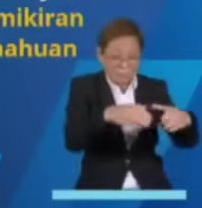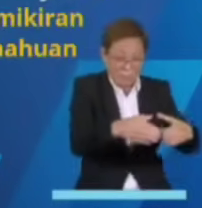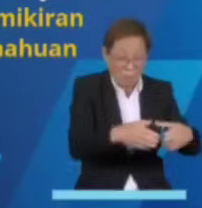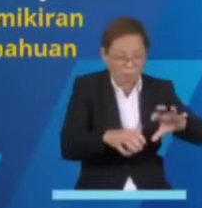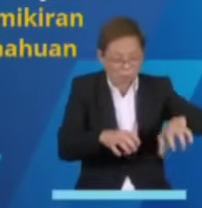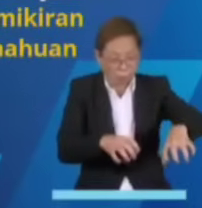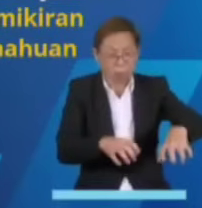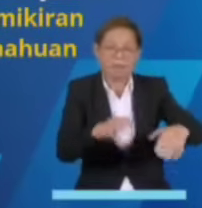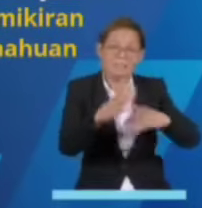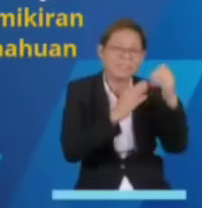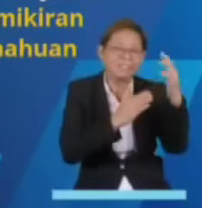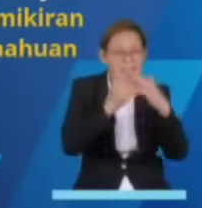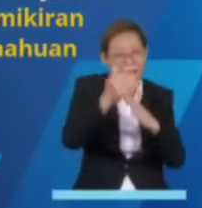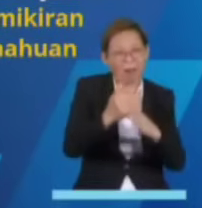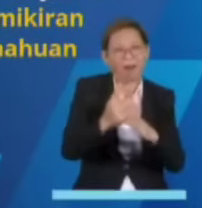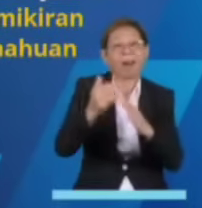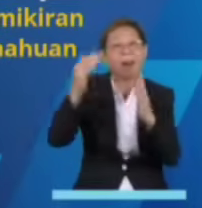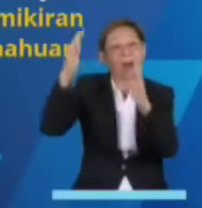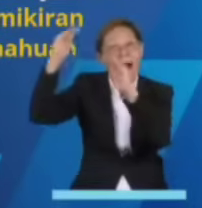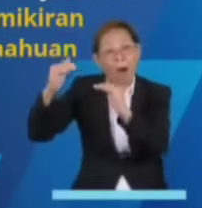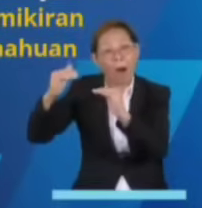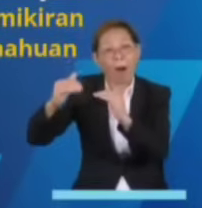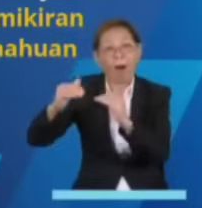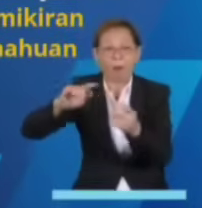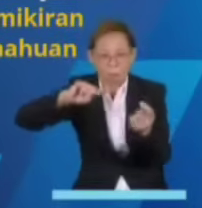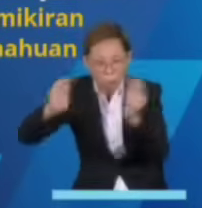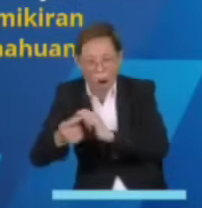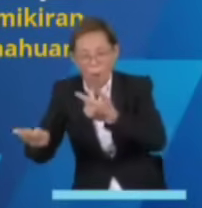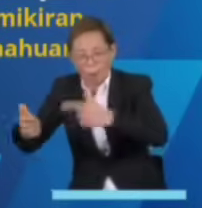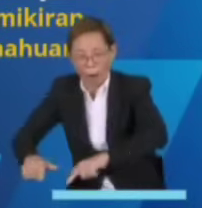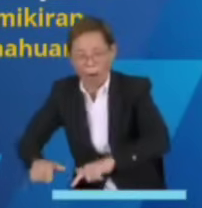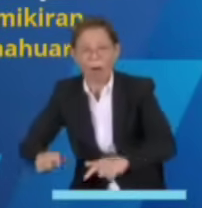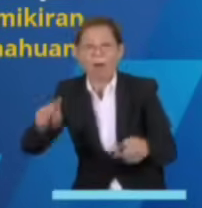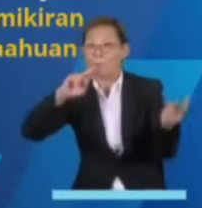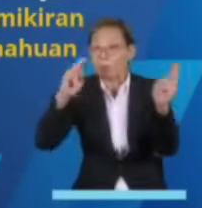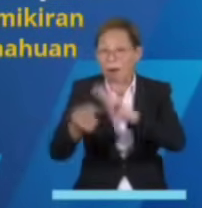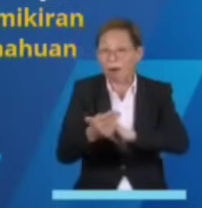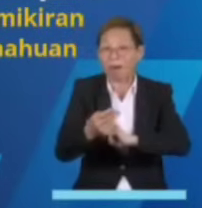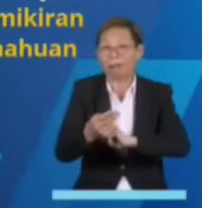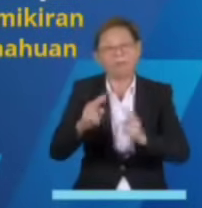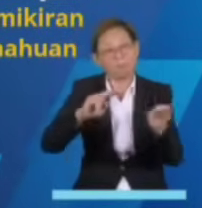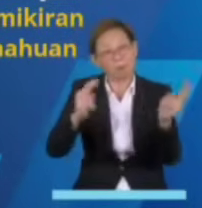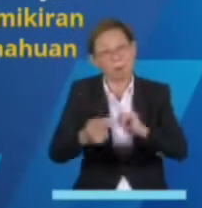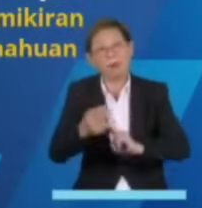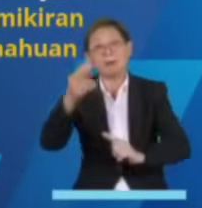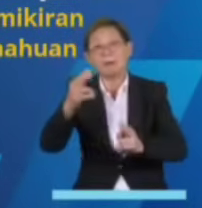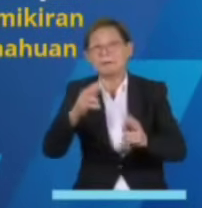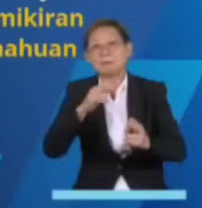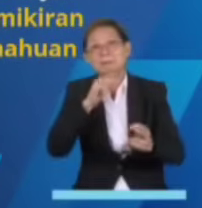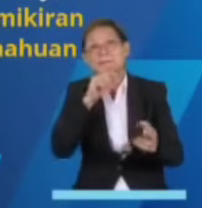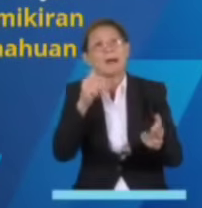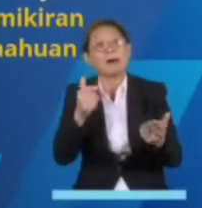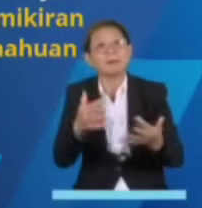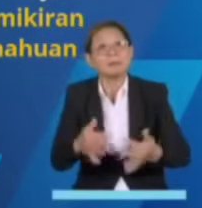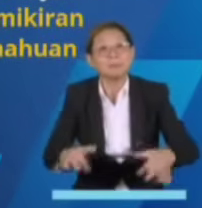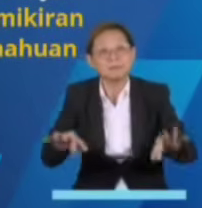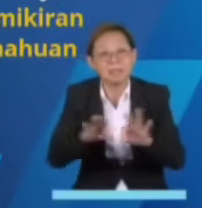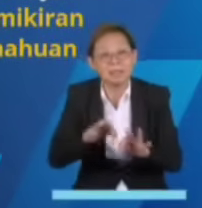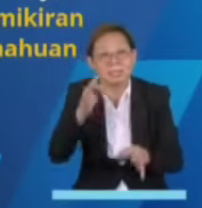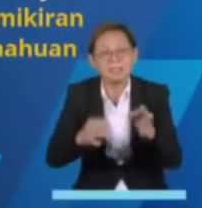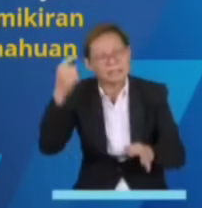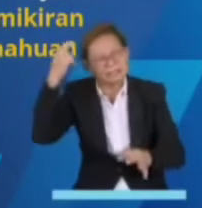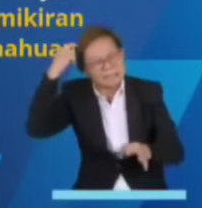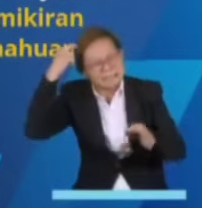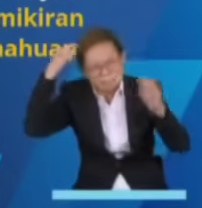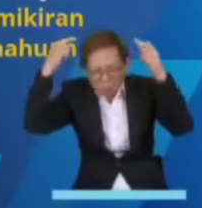agar perubahan dapat berlaku. Dan kemajuan ekonomi yang dicapai ini tidak bermakna jika kita masih dibelenggu dengan pemikiran